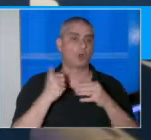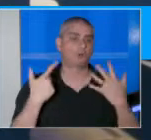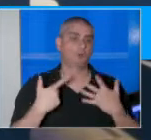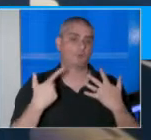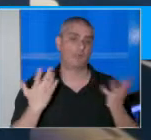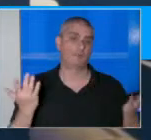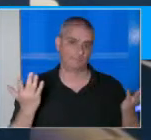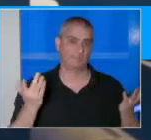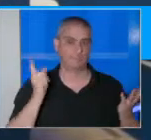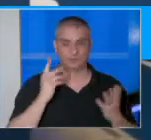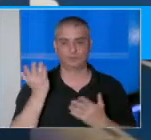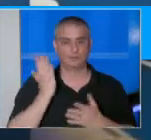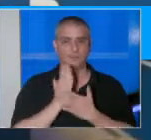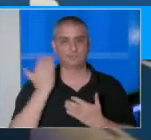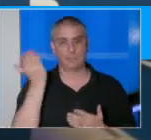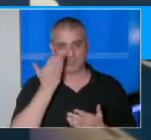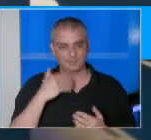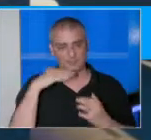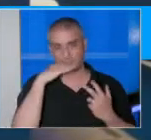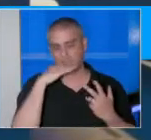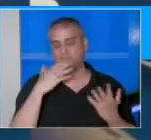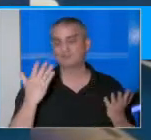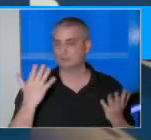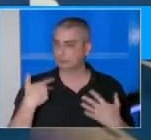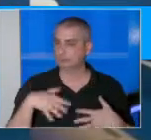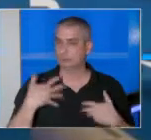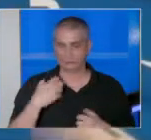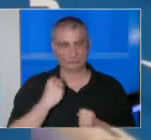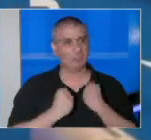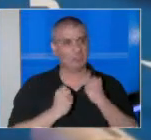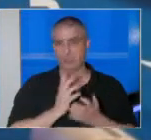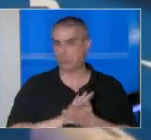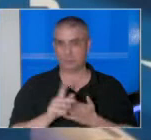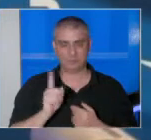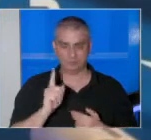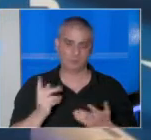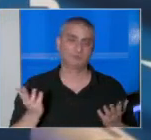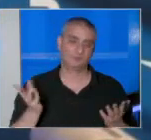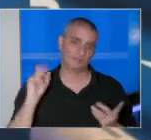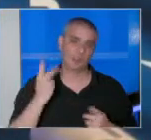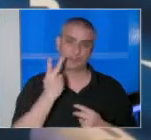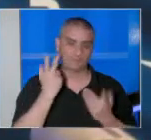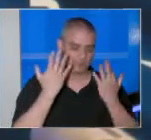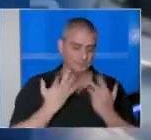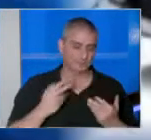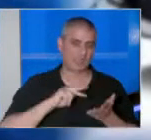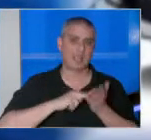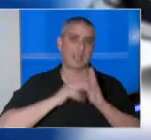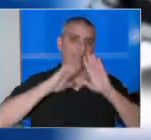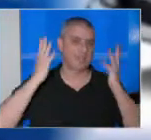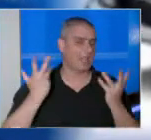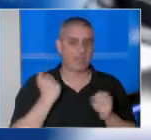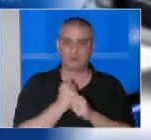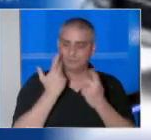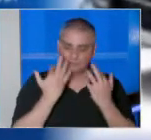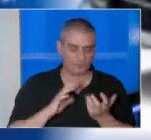נזכיר שבאמצע יש את ליל הסדר ואת הפסח, אין ספק שזאת תהיה משימה לא פשוטה בכלל, וכמובן הספירה בחללים, איך סופרים